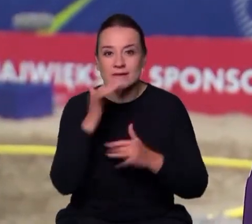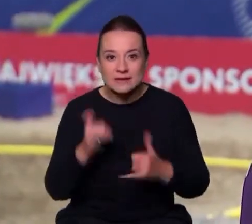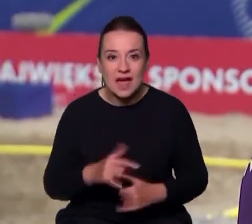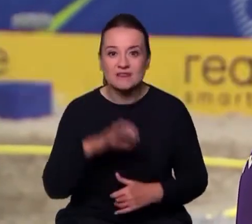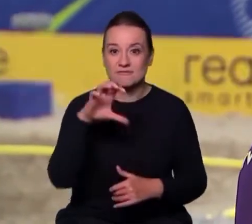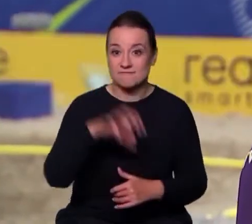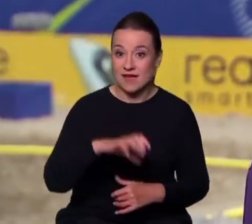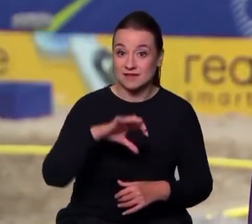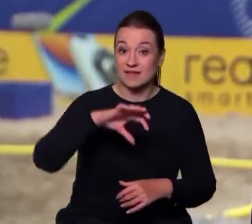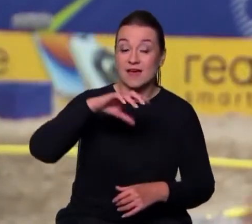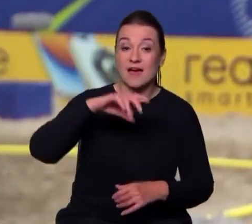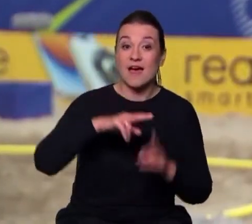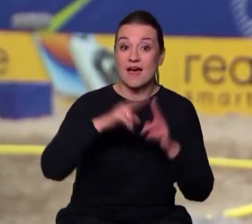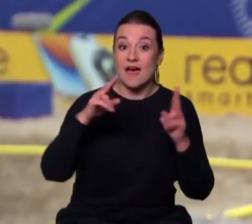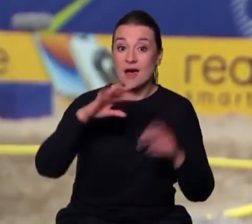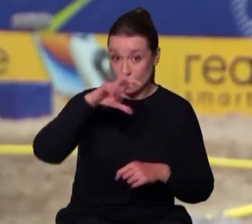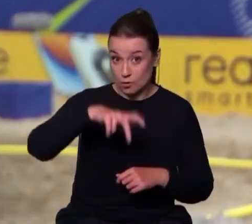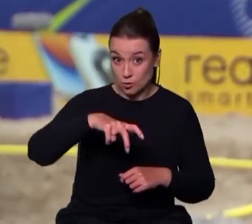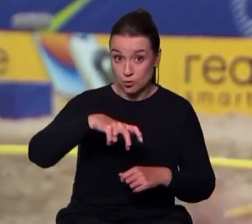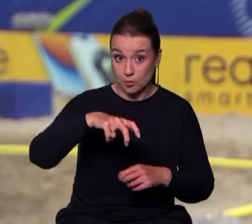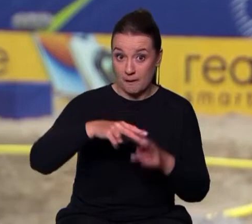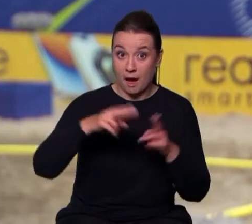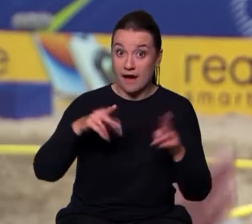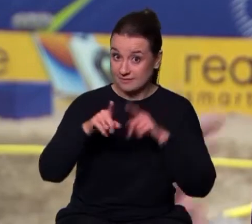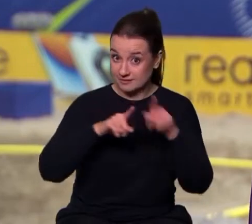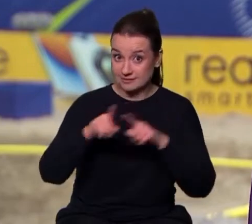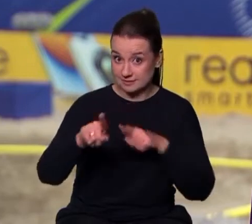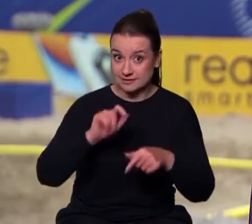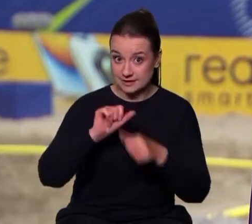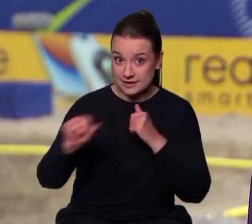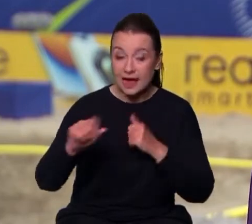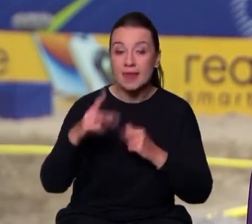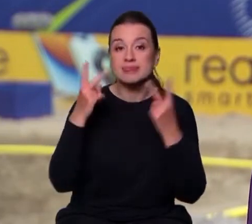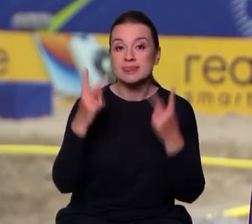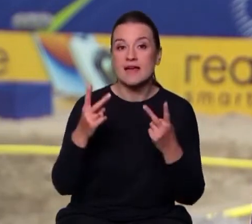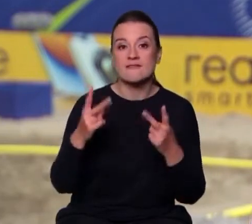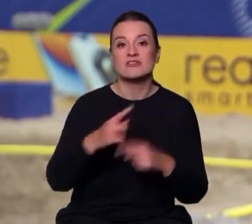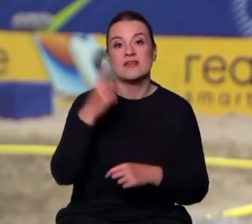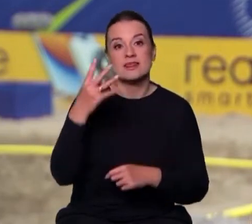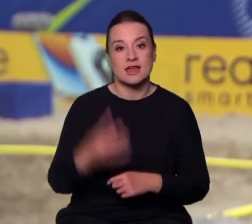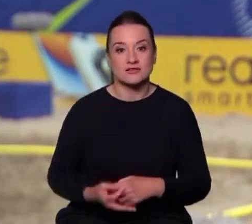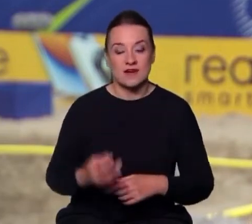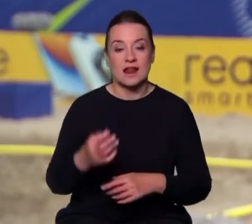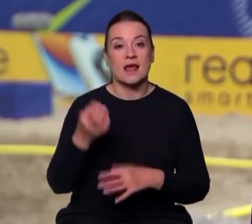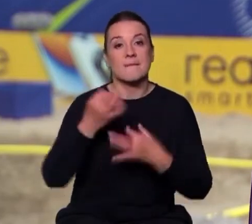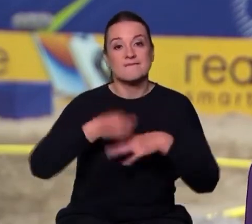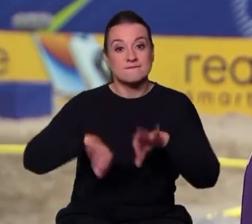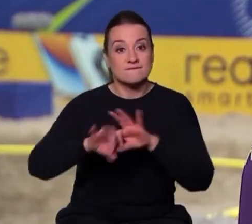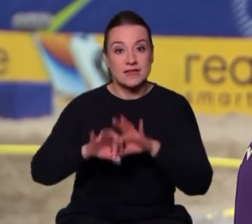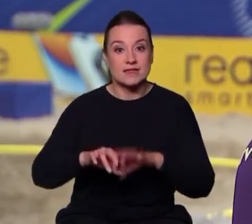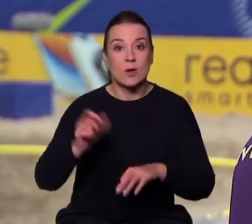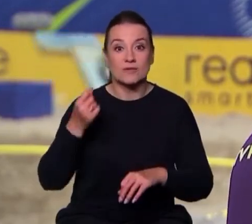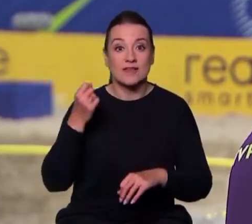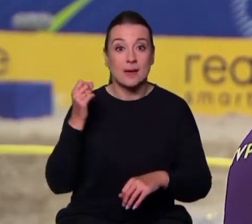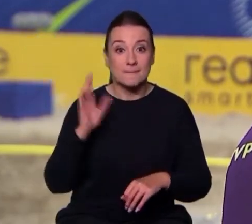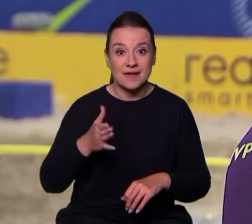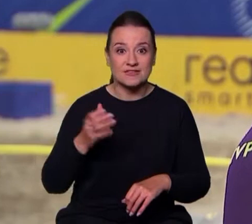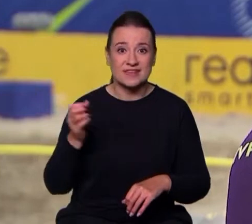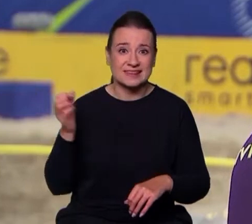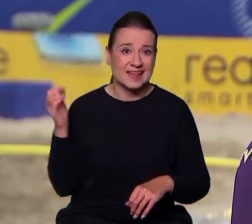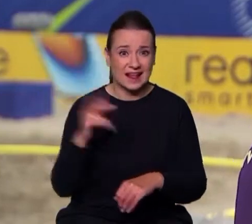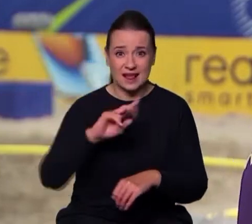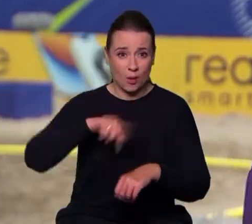grupowa ma znaczenie, ale i tak najważniejszy jest ćwierćfinał, który przyjdzie nam grać za kilkadziesiąt godzin